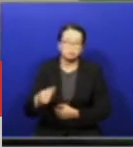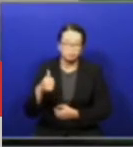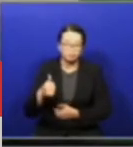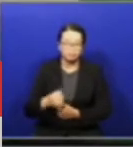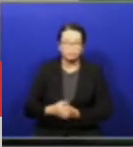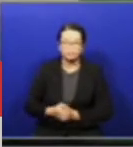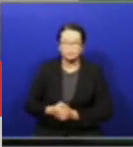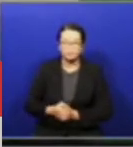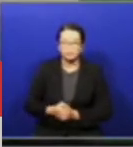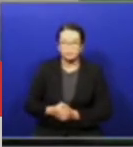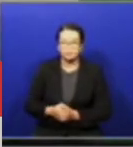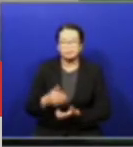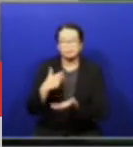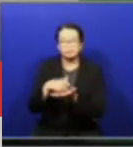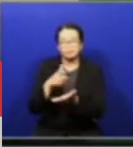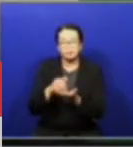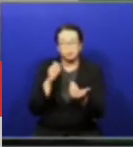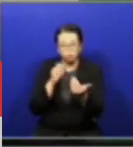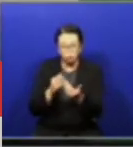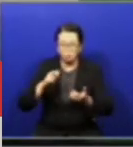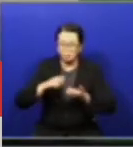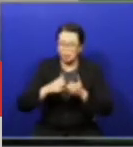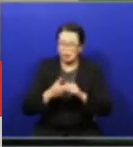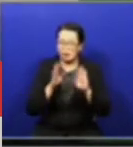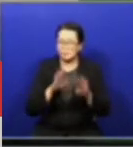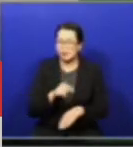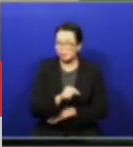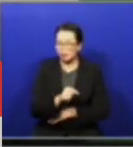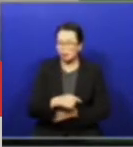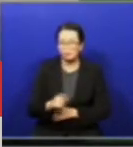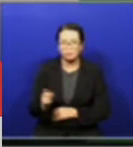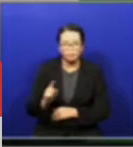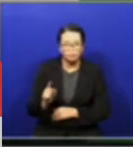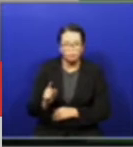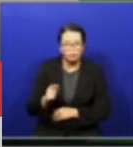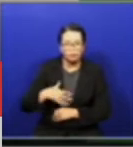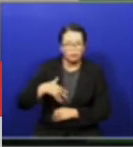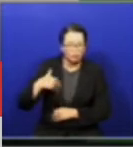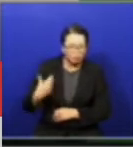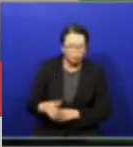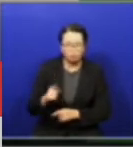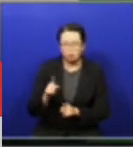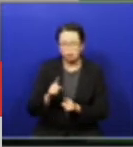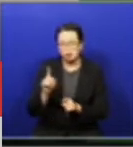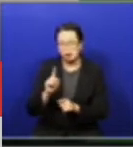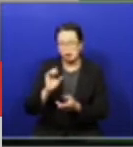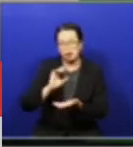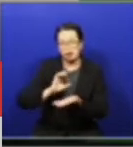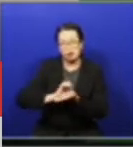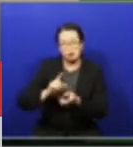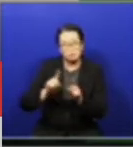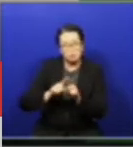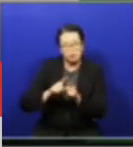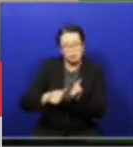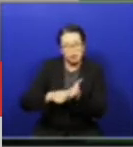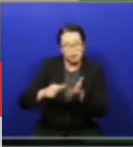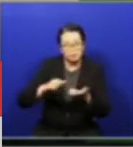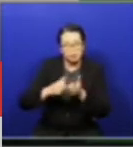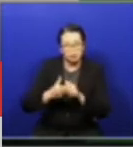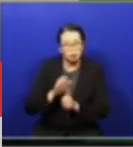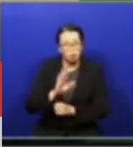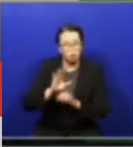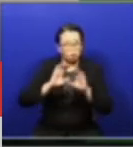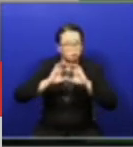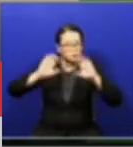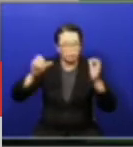านครับว่ากรณีดังกล่าวที่เป็นปัญหาแบบนี้ก็เพราะว่าเกิดความไม่ใส่ใจของการแก้ไขปัญหาของรัฐ